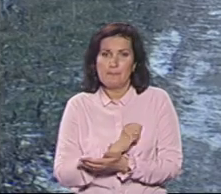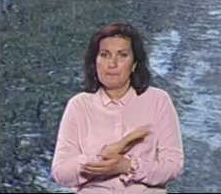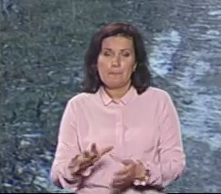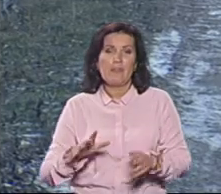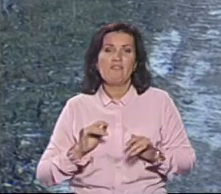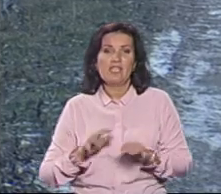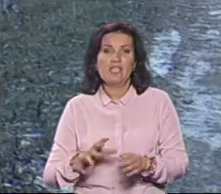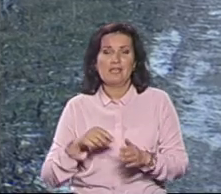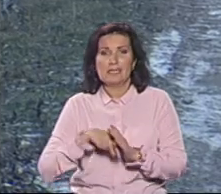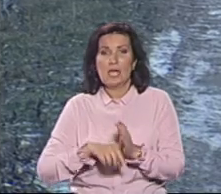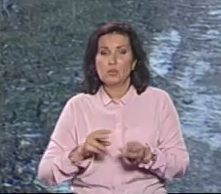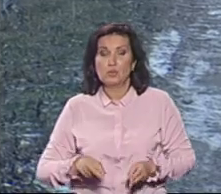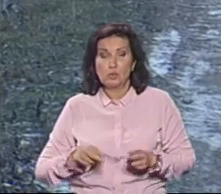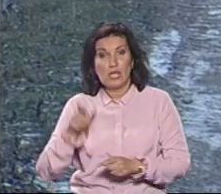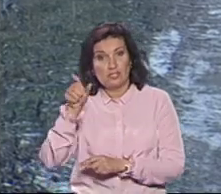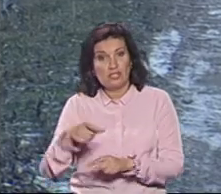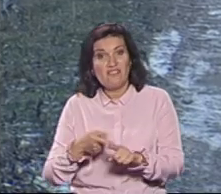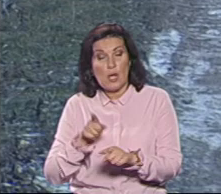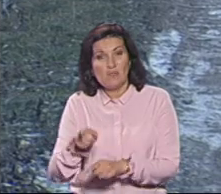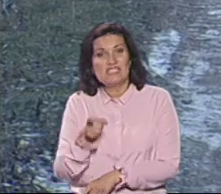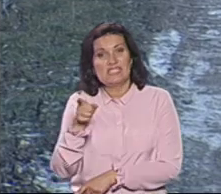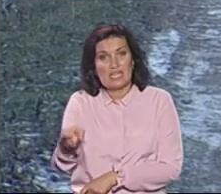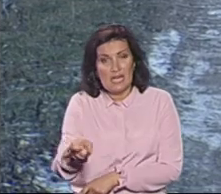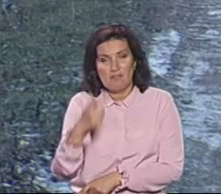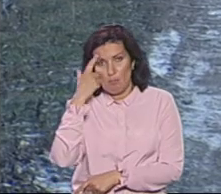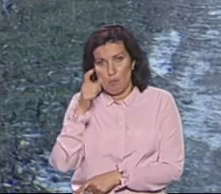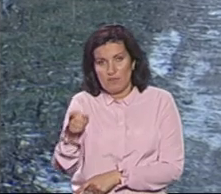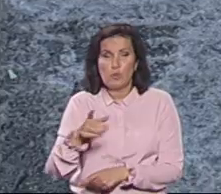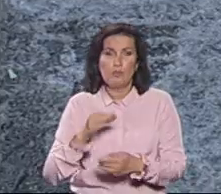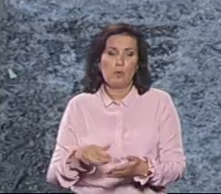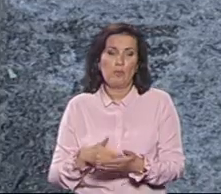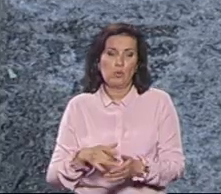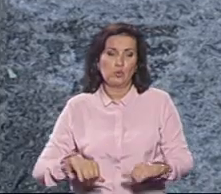Пашинського складу злочину. Натомість чоловіка, в якого він стріляв, повідомили про підозру в хуліганстві.